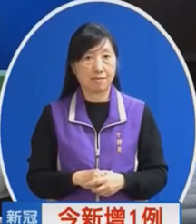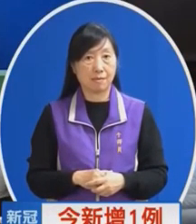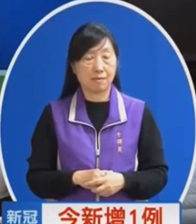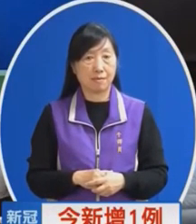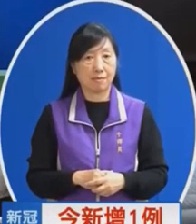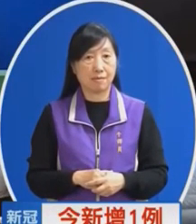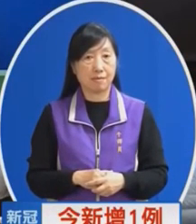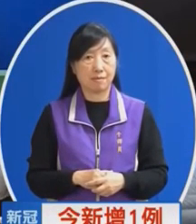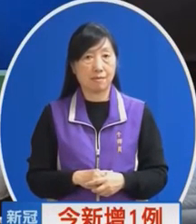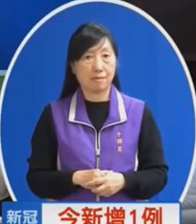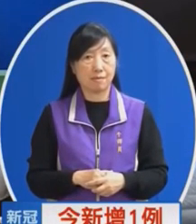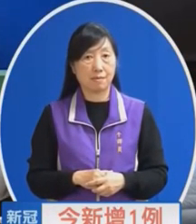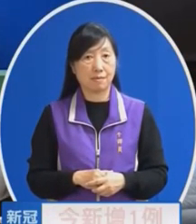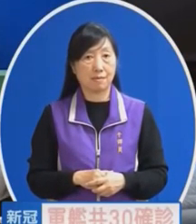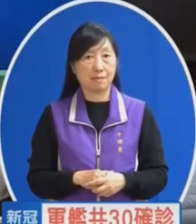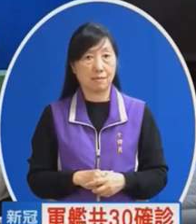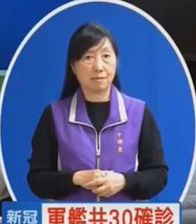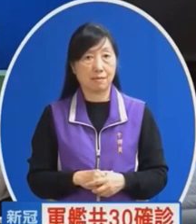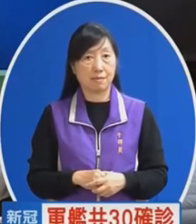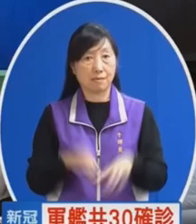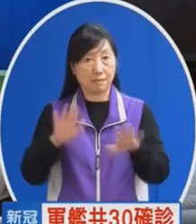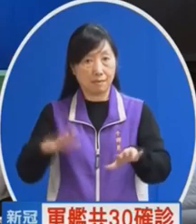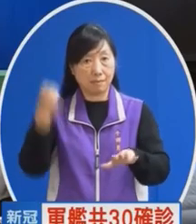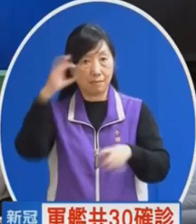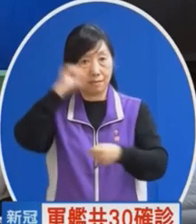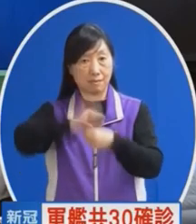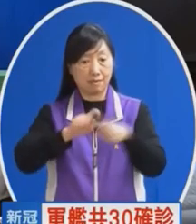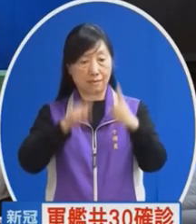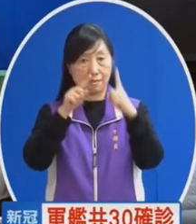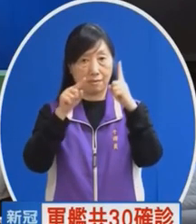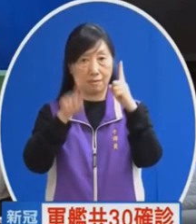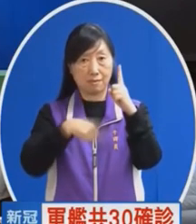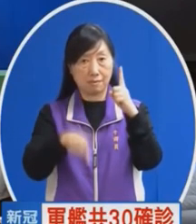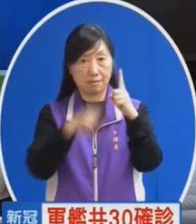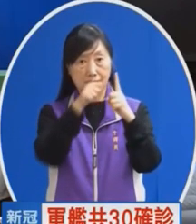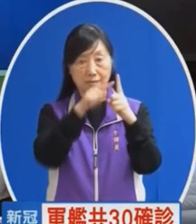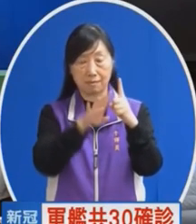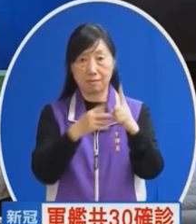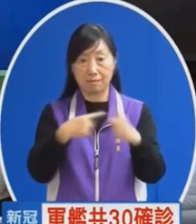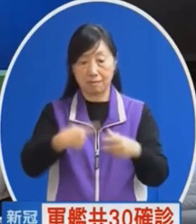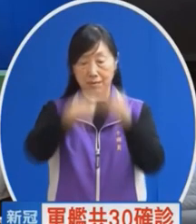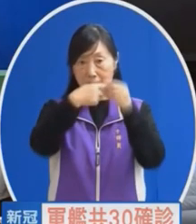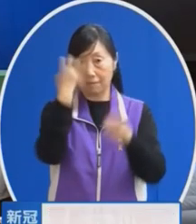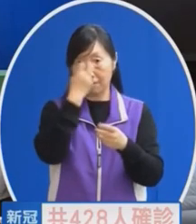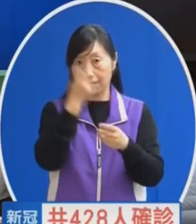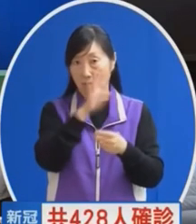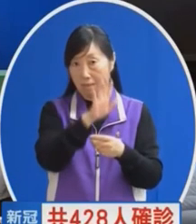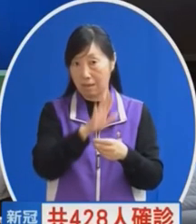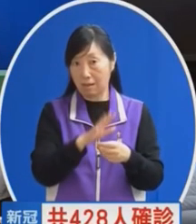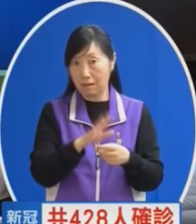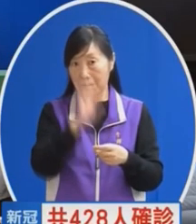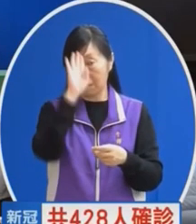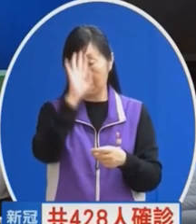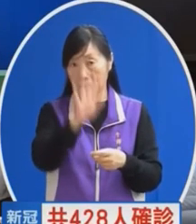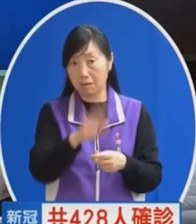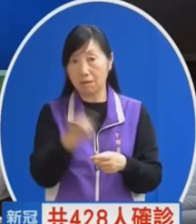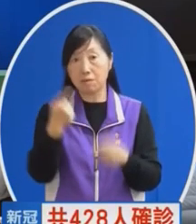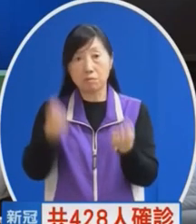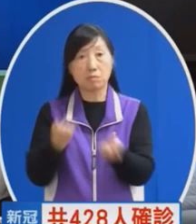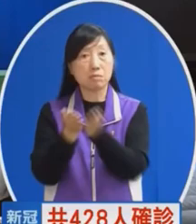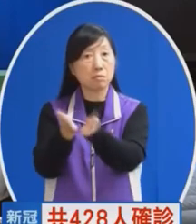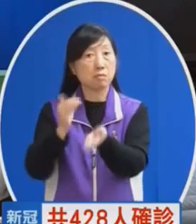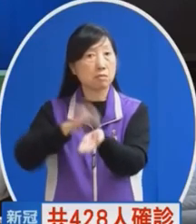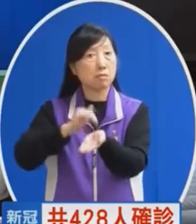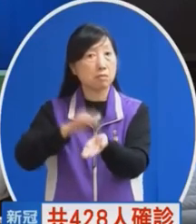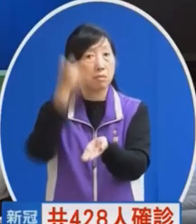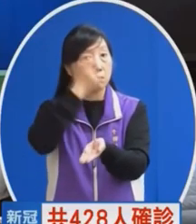各家店是想提问一下，想问一下今天新增案例当时一采的时候有出现症状，或是他在当时在船上有就医记录吗？他有没有